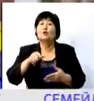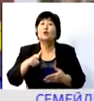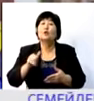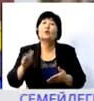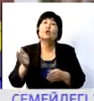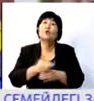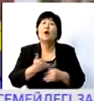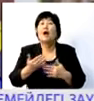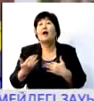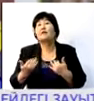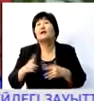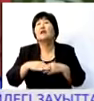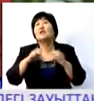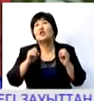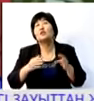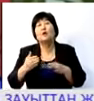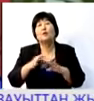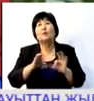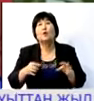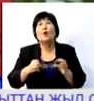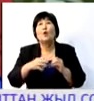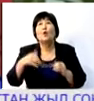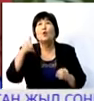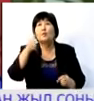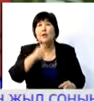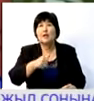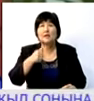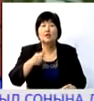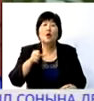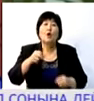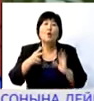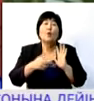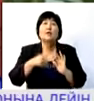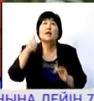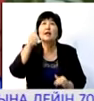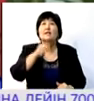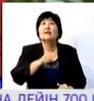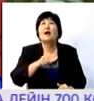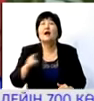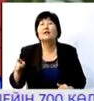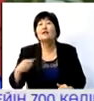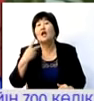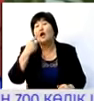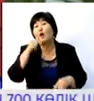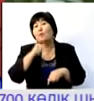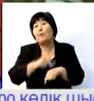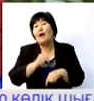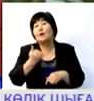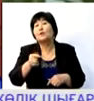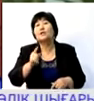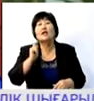алдын алуға қатысты тәжірибелерімен бөлісті. 15-ші жыл мен 18-ші жылдың аралығында байқағаным осы